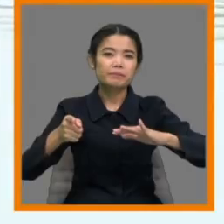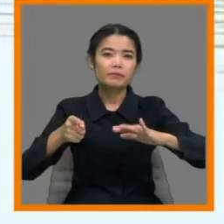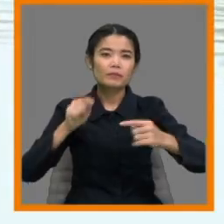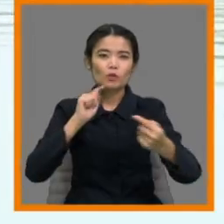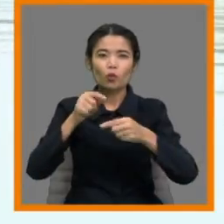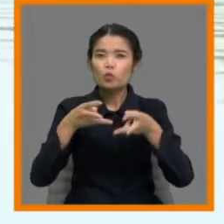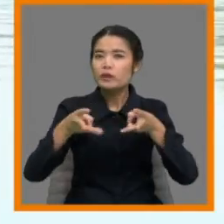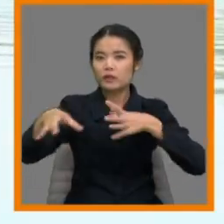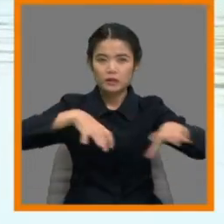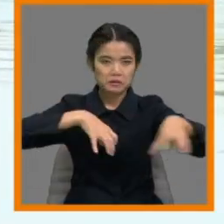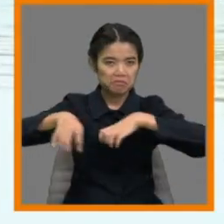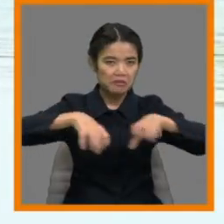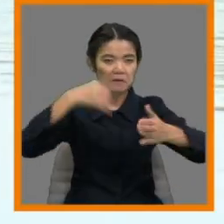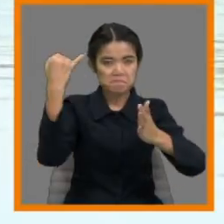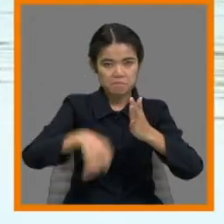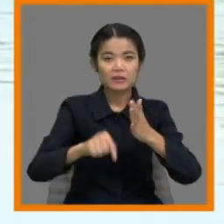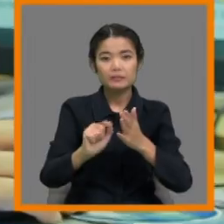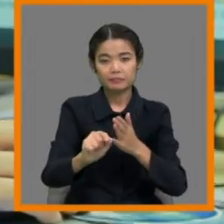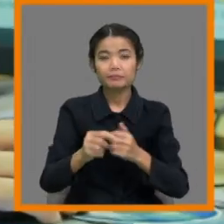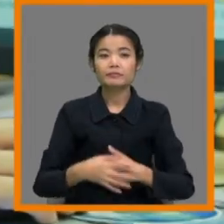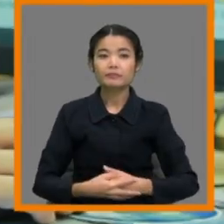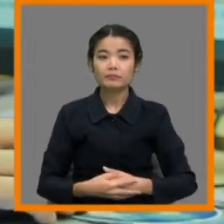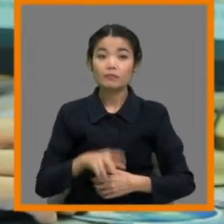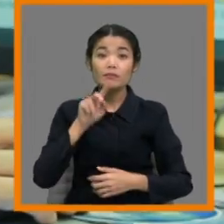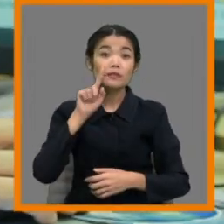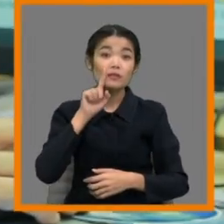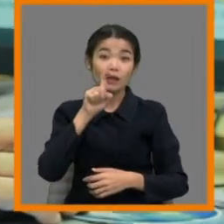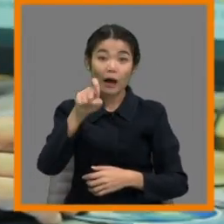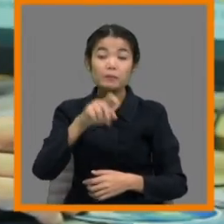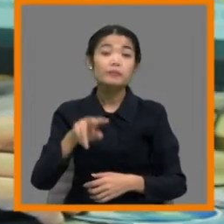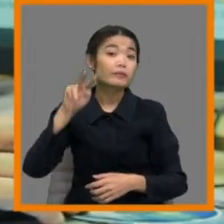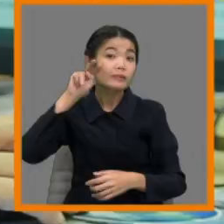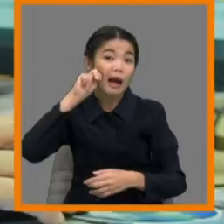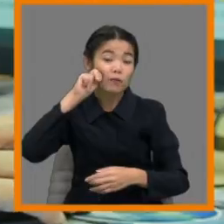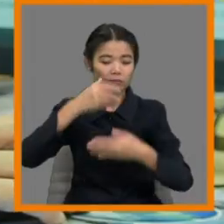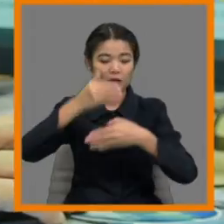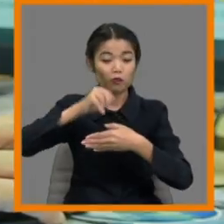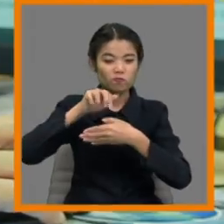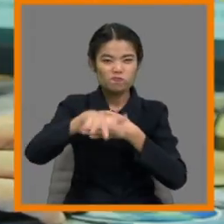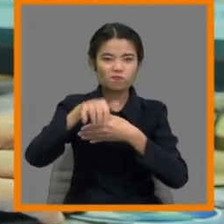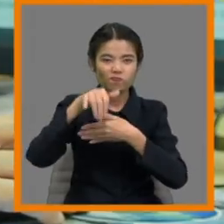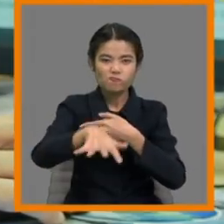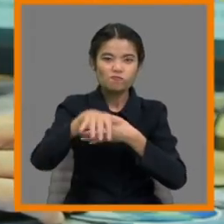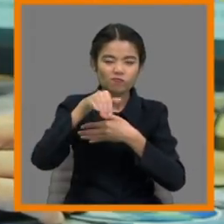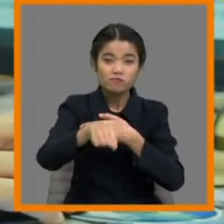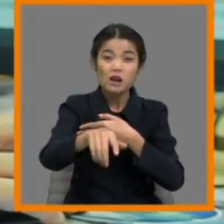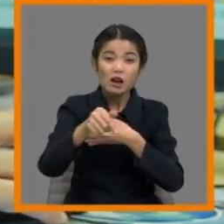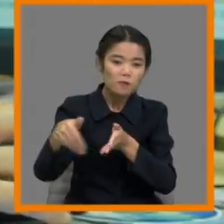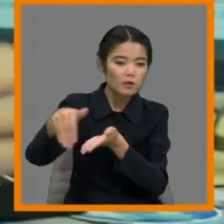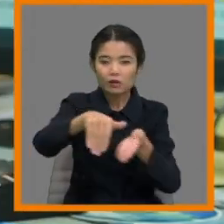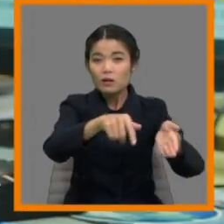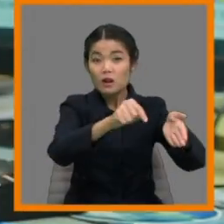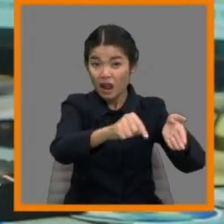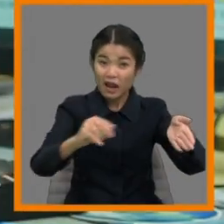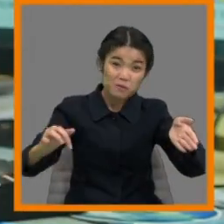จัดการน้ำที่ผิดพลาดร้ายแรง แต่ถามว่าระบายไปเนี่ยน้ำส่วนเกินที่ระบายไปเนี่ยคือหมายความว่า